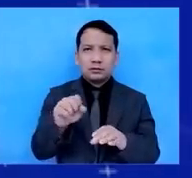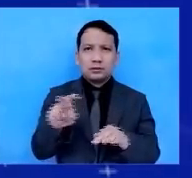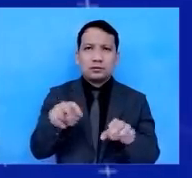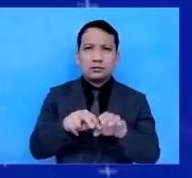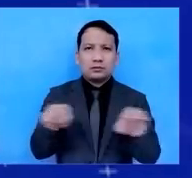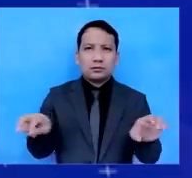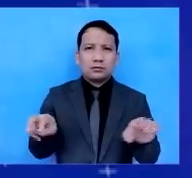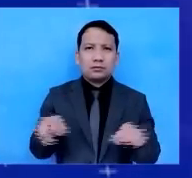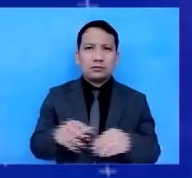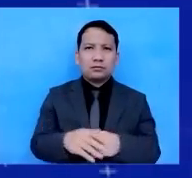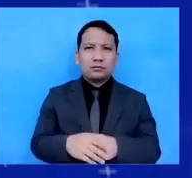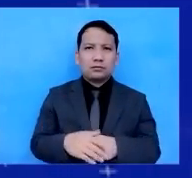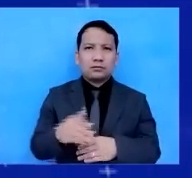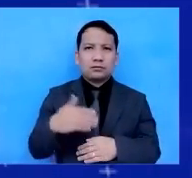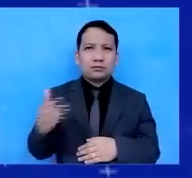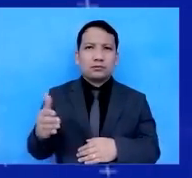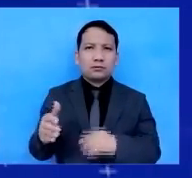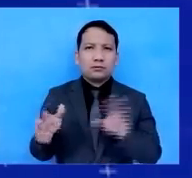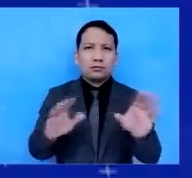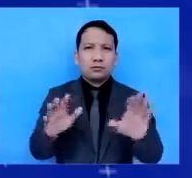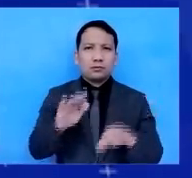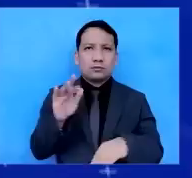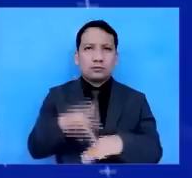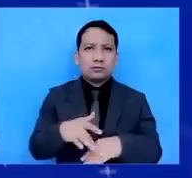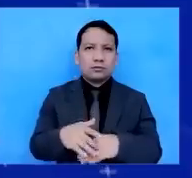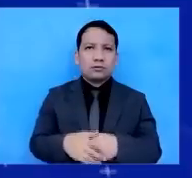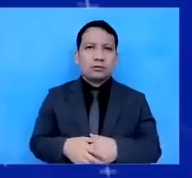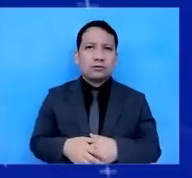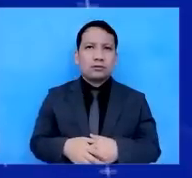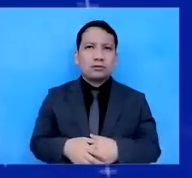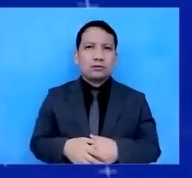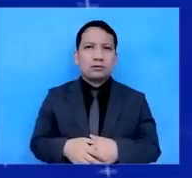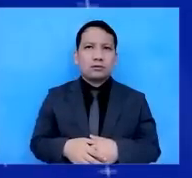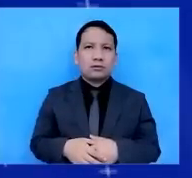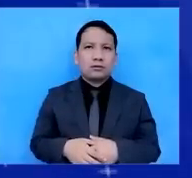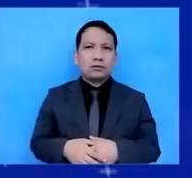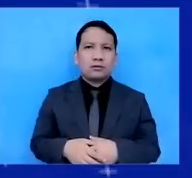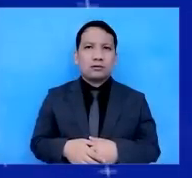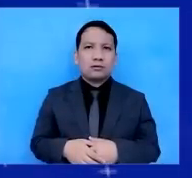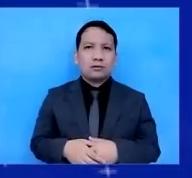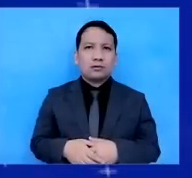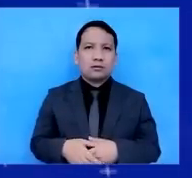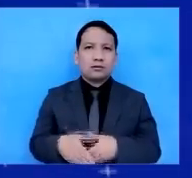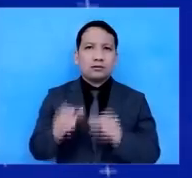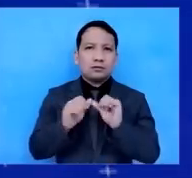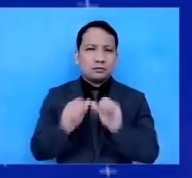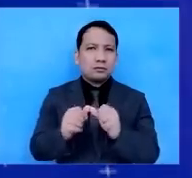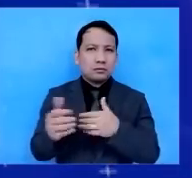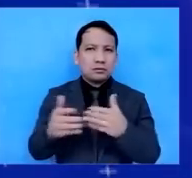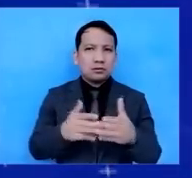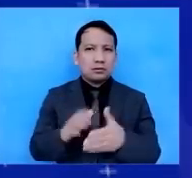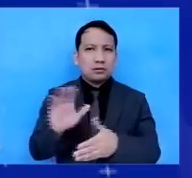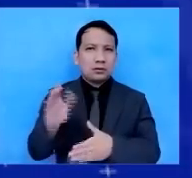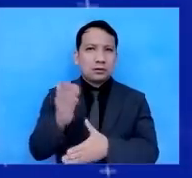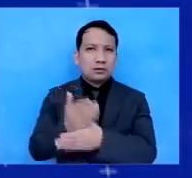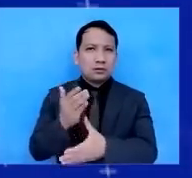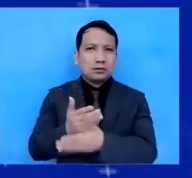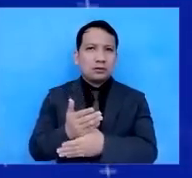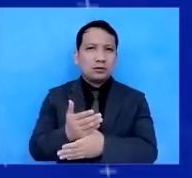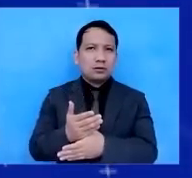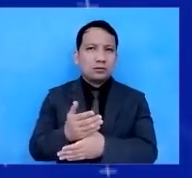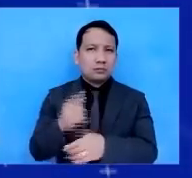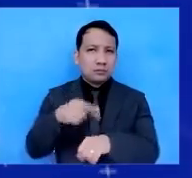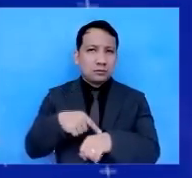Then next time, boss, huwag mo nang ulitin. Salamat, boss, ha. Huwag mo nang ulitin yan. Nakakapaala kayo ng oras, eh.